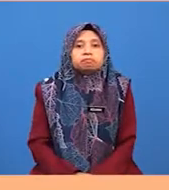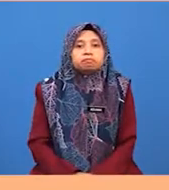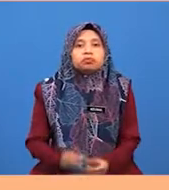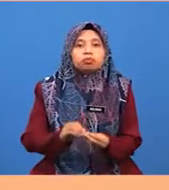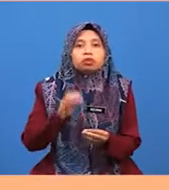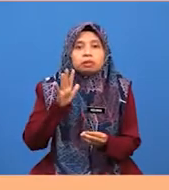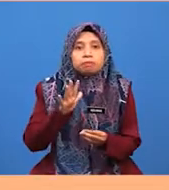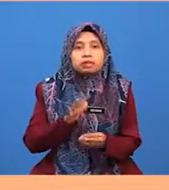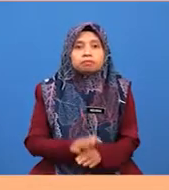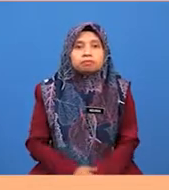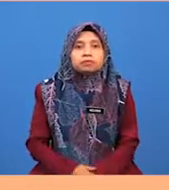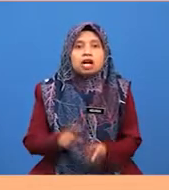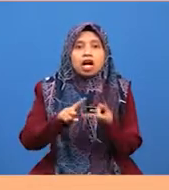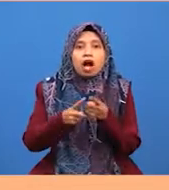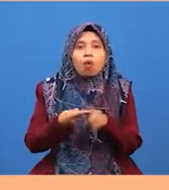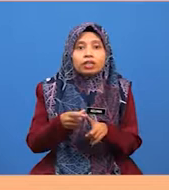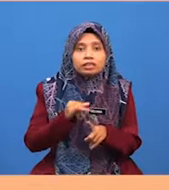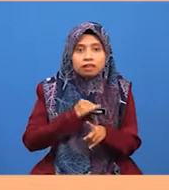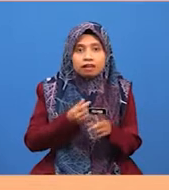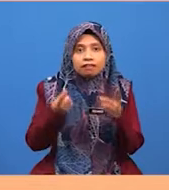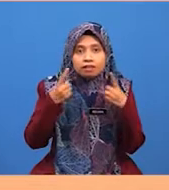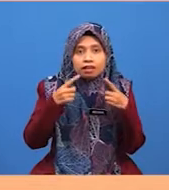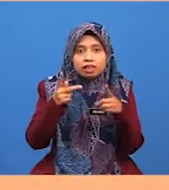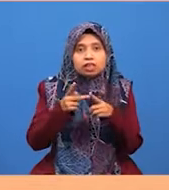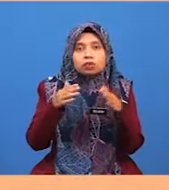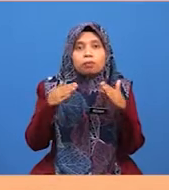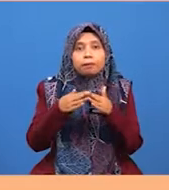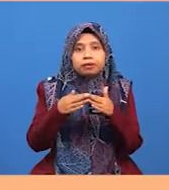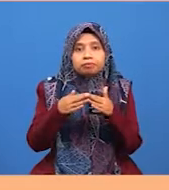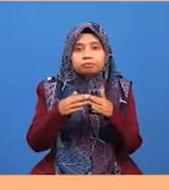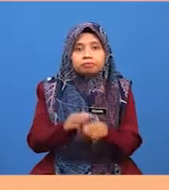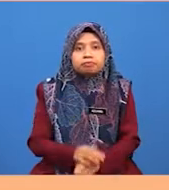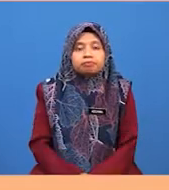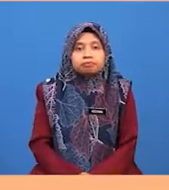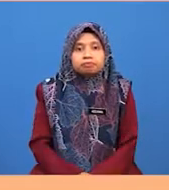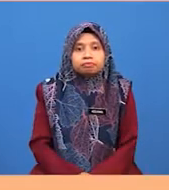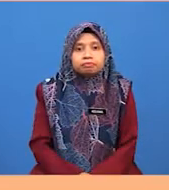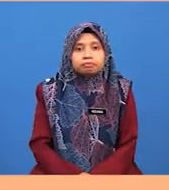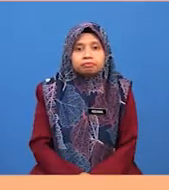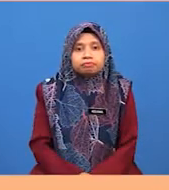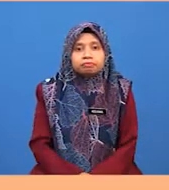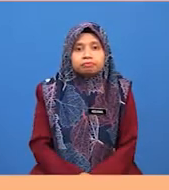Ayat yang kelima, kawan saya datang ke rumah.